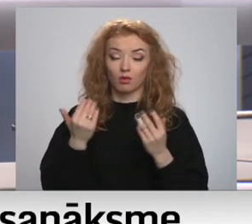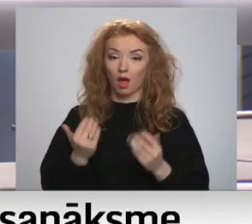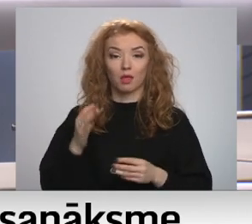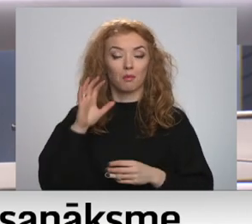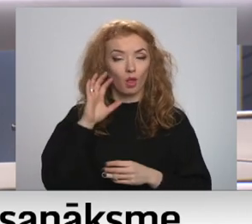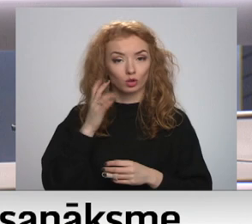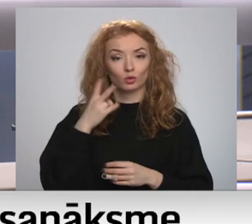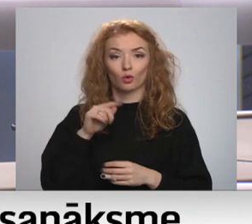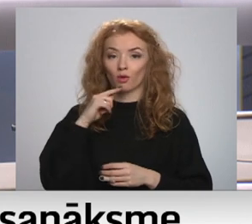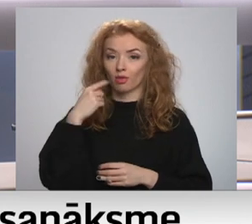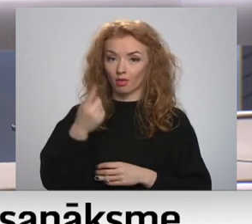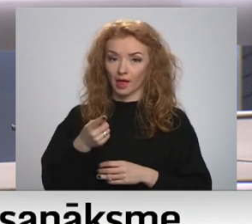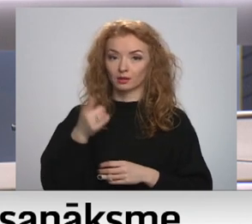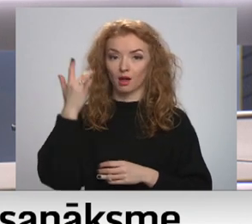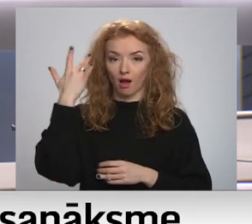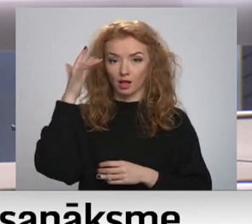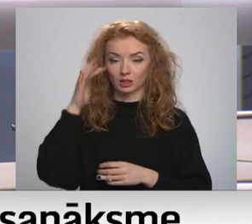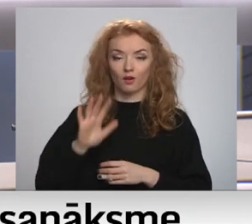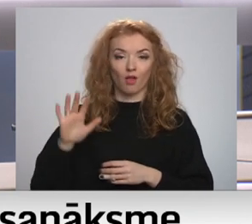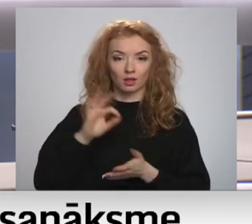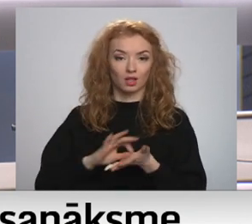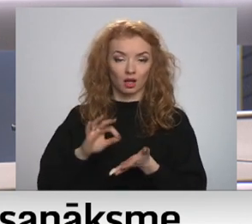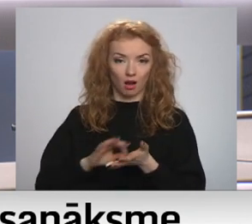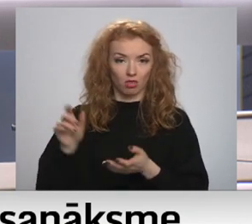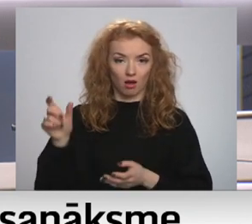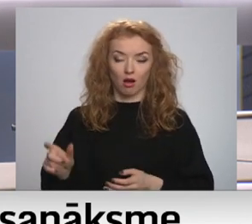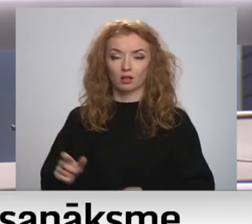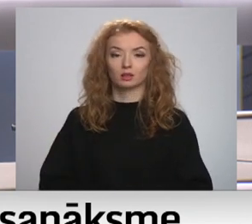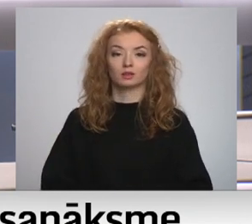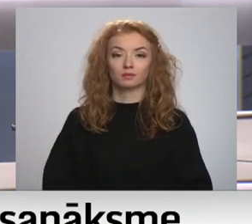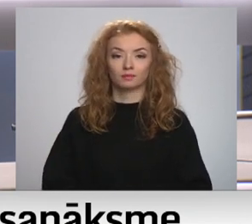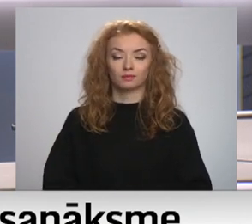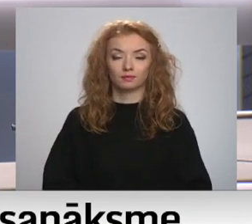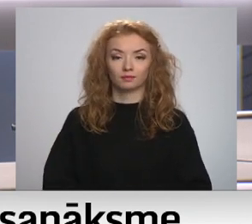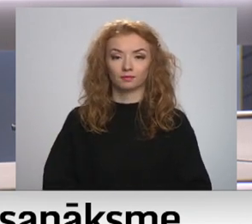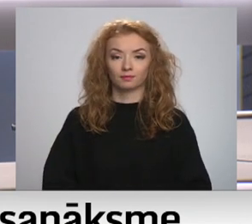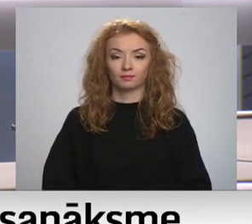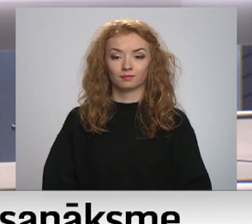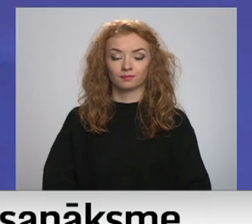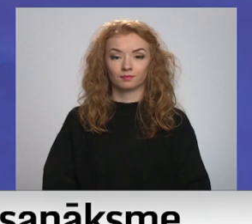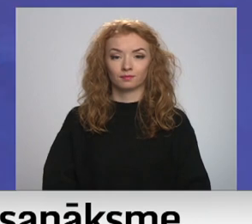paklausīsimies, ko teica ASV valsts sekretārs Antonijs Blinkens, kurš arī bija Rīgā.